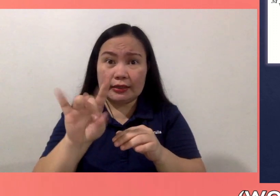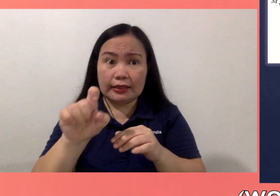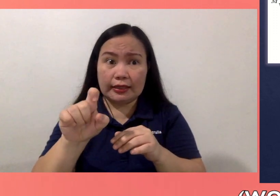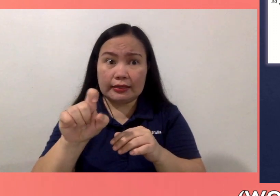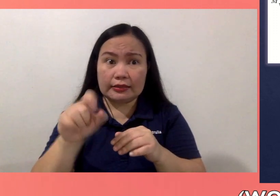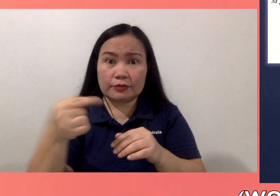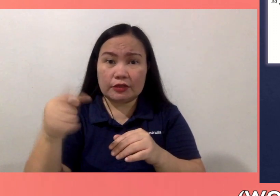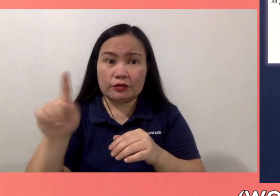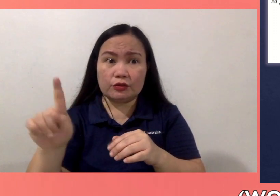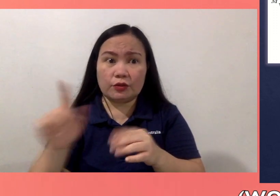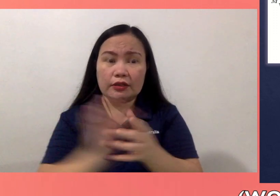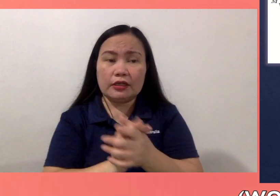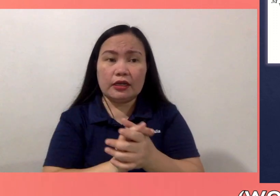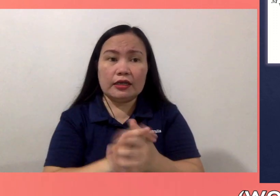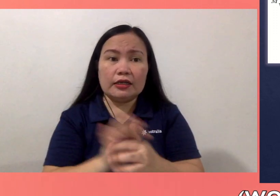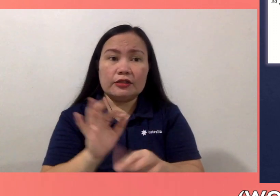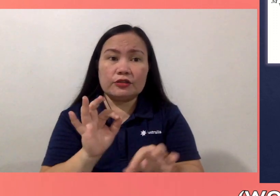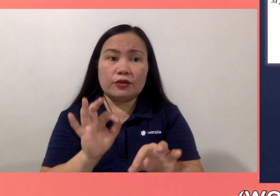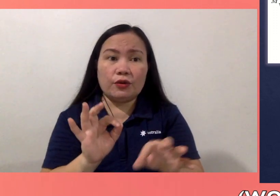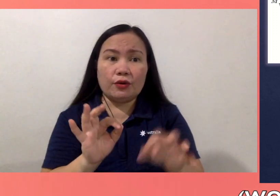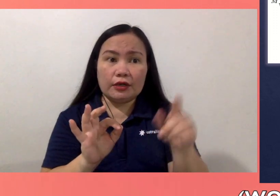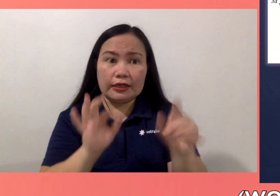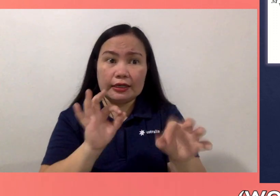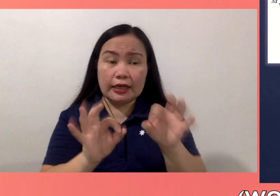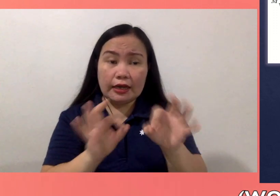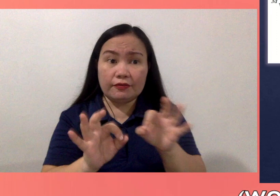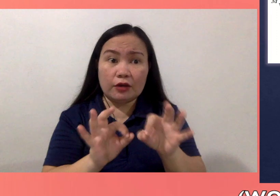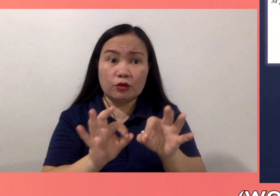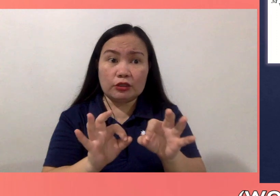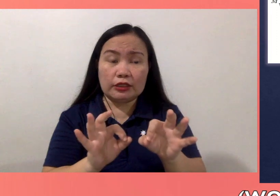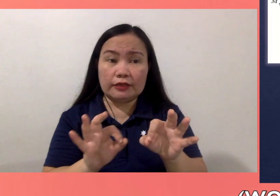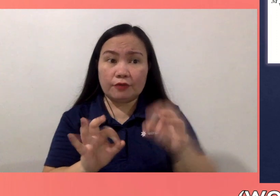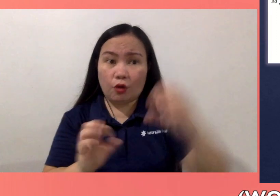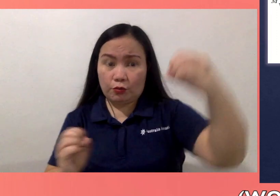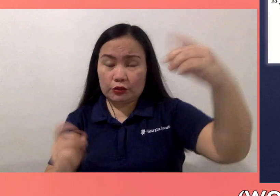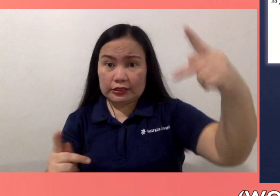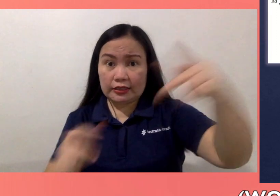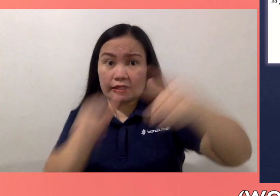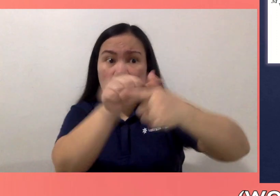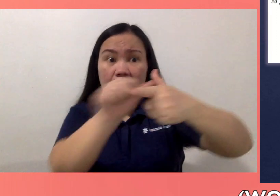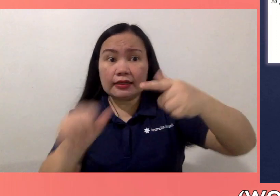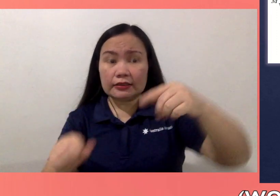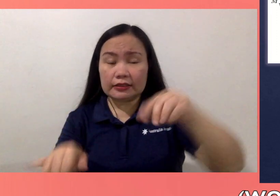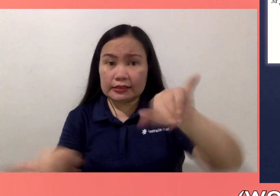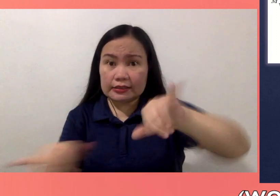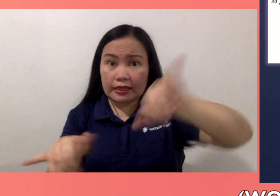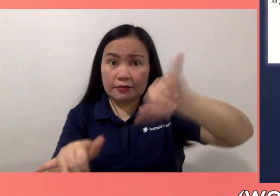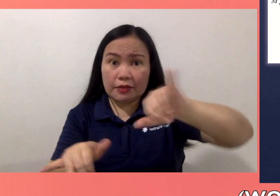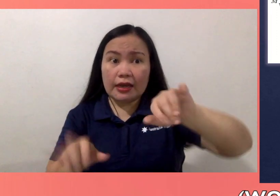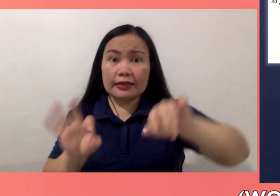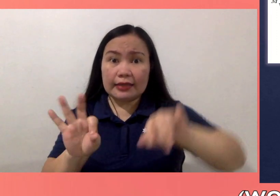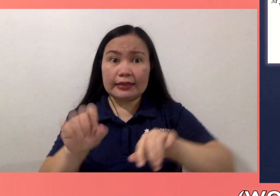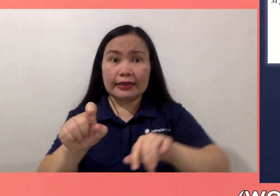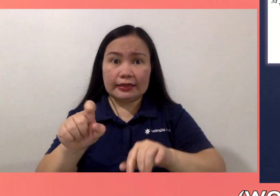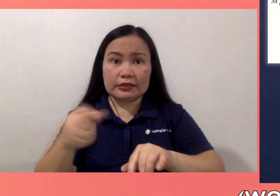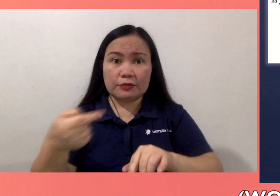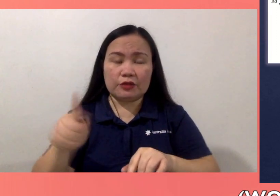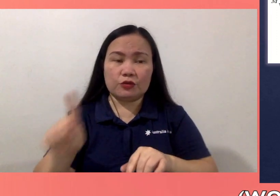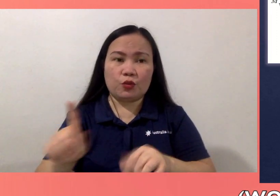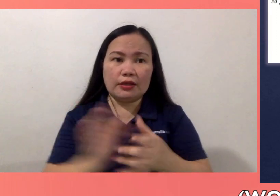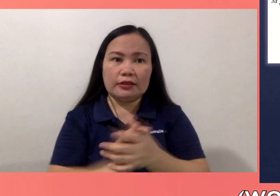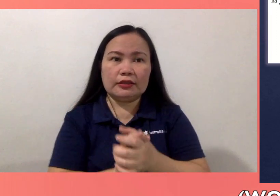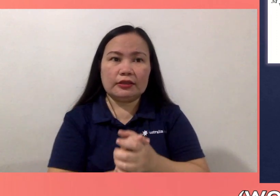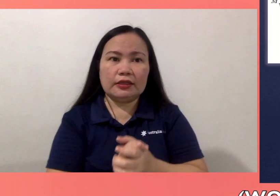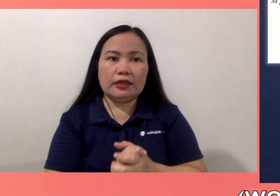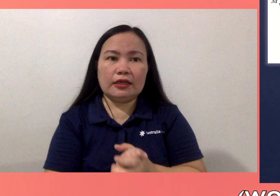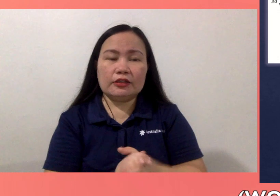na to ay congruent dito, so therefore, si angle M dito ay 9x minus 1. So,